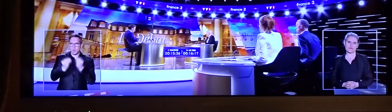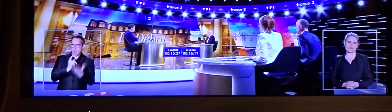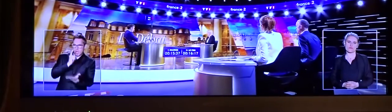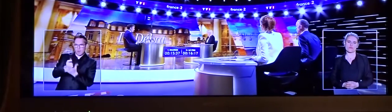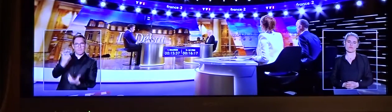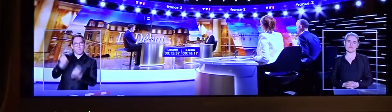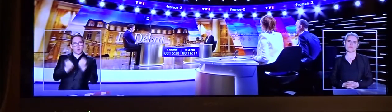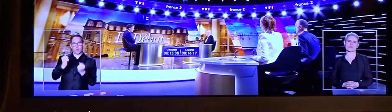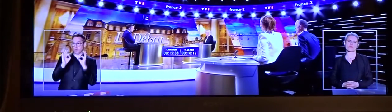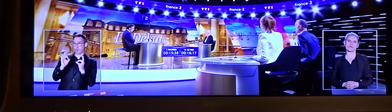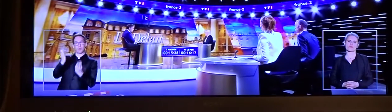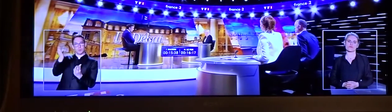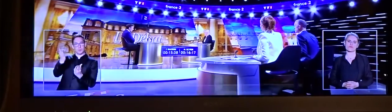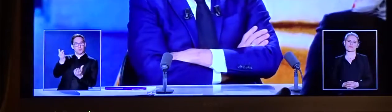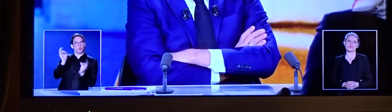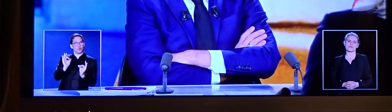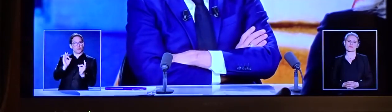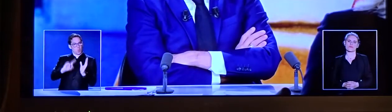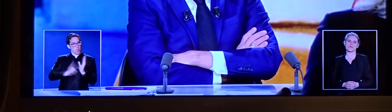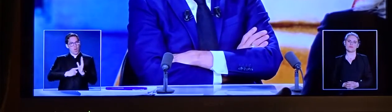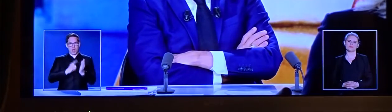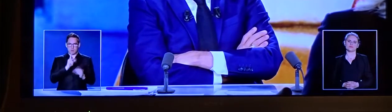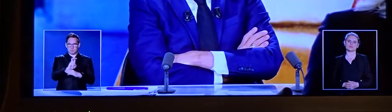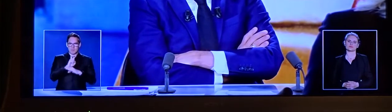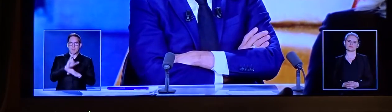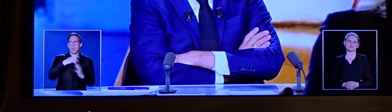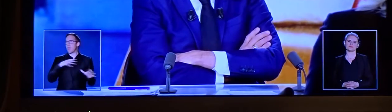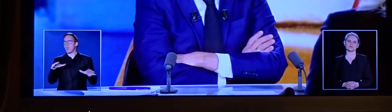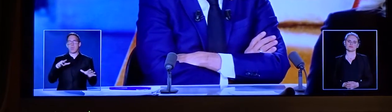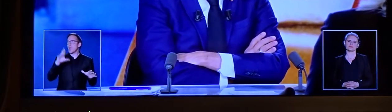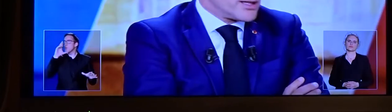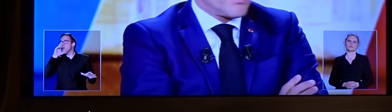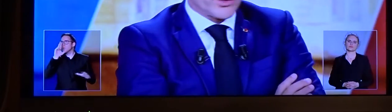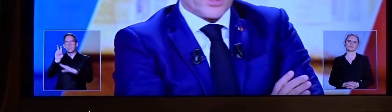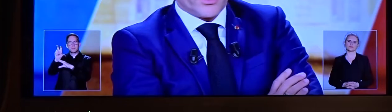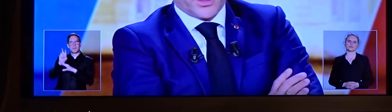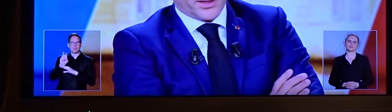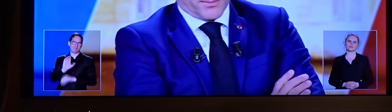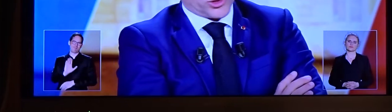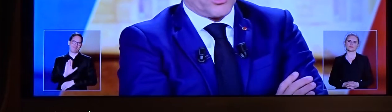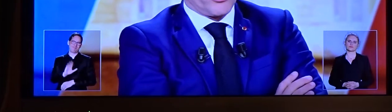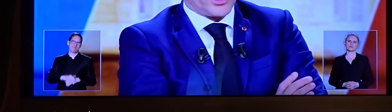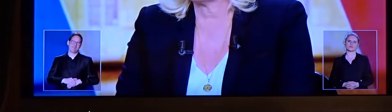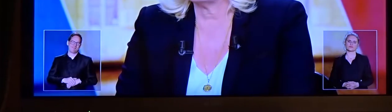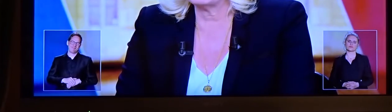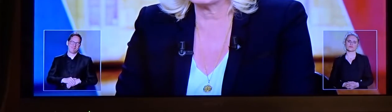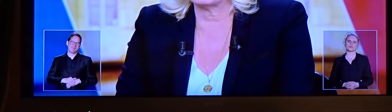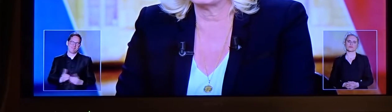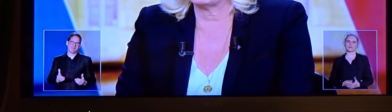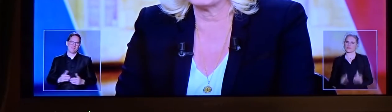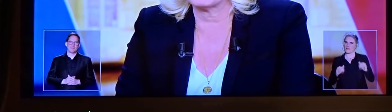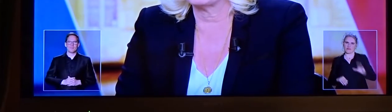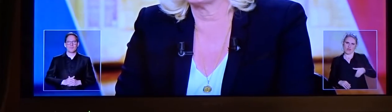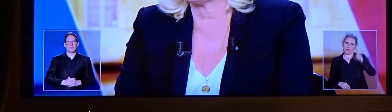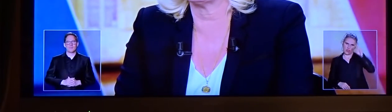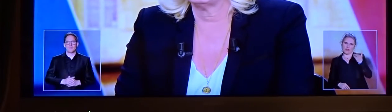vous, c'est l'exemple que vous avez pris. Aucun d'entre nous ne sommes allés les chercher auprès de banques russes, c'est encore moins. des banques qui étaient proches c'est du pouvoir. C'est quand même assez